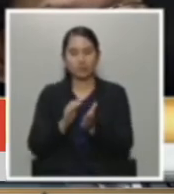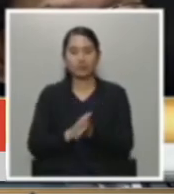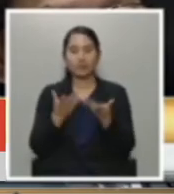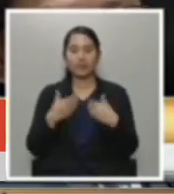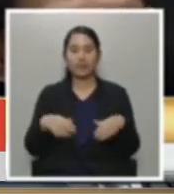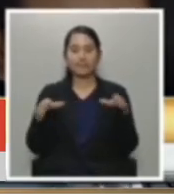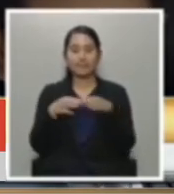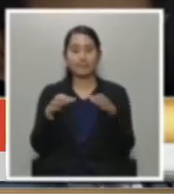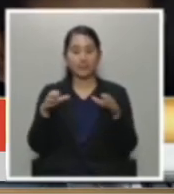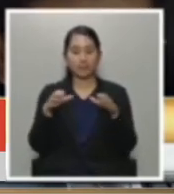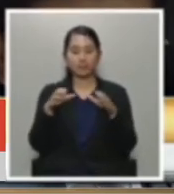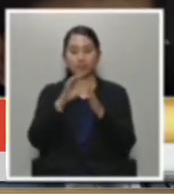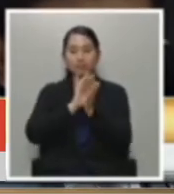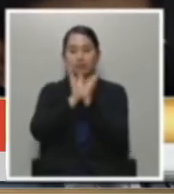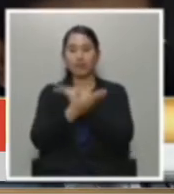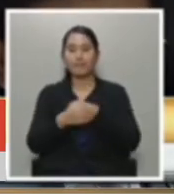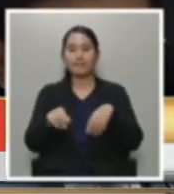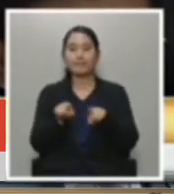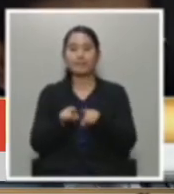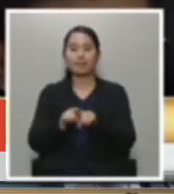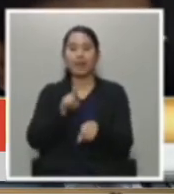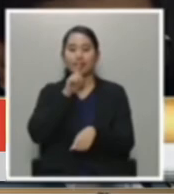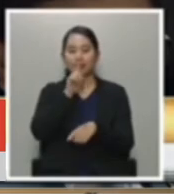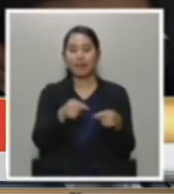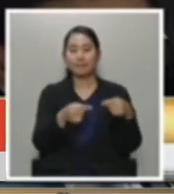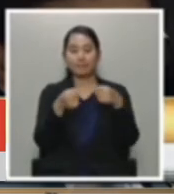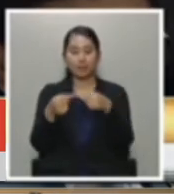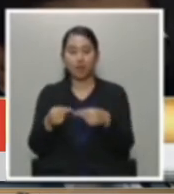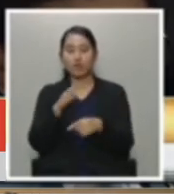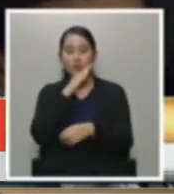ปฏิรูปนี่เหมือนกันฮะถามต่อว่าถ้าหากว่า